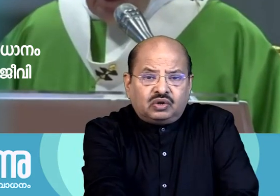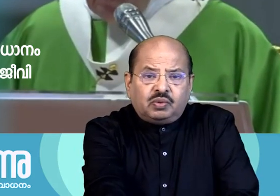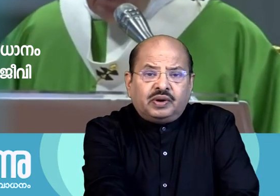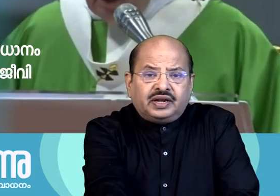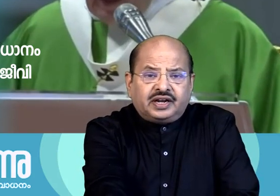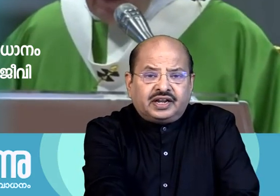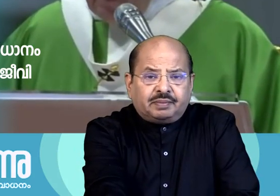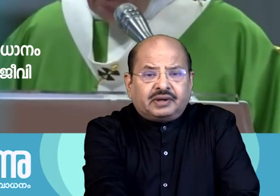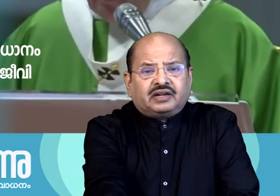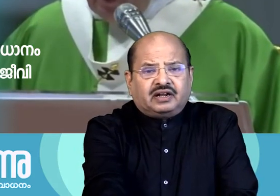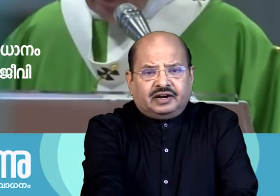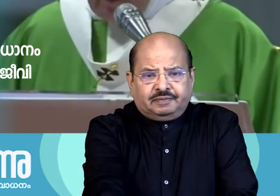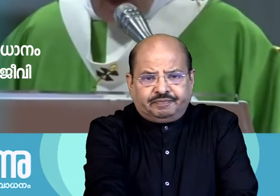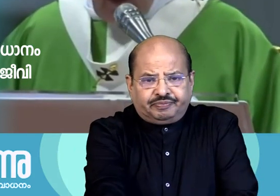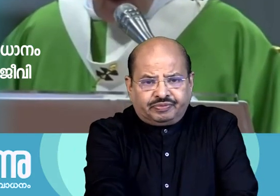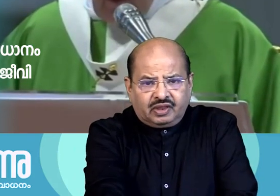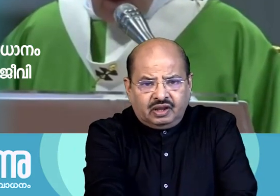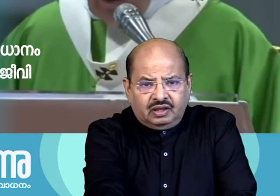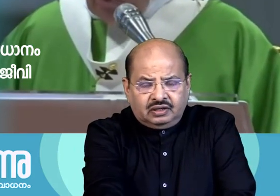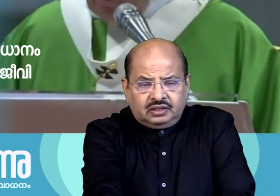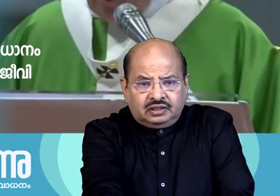കൊണ്ട് രൂപവൽക്കരിക്കപ്പെട്ടതാണ്.